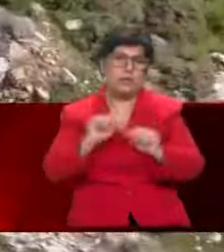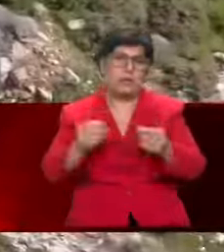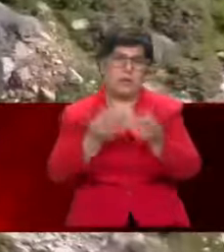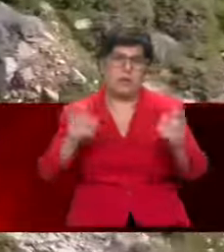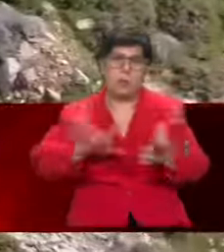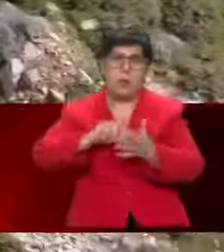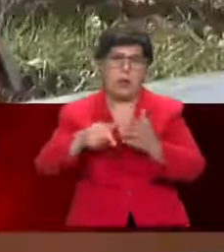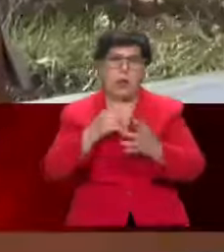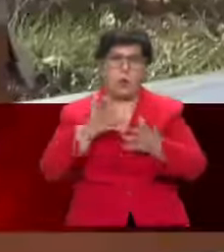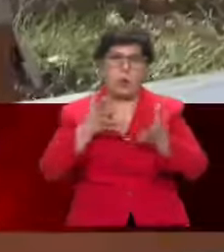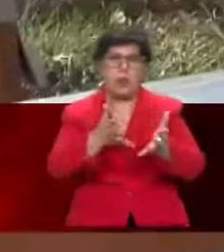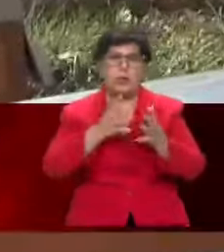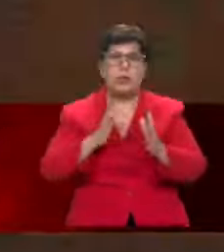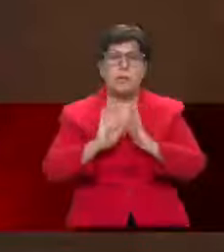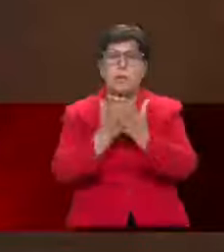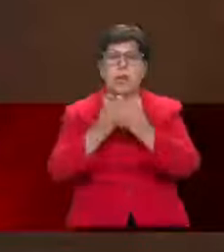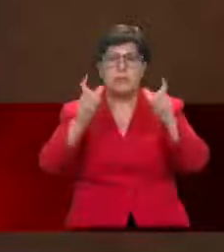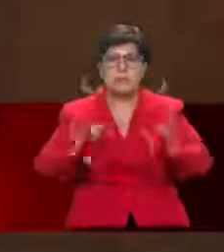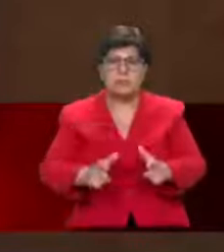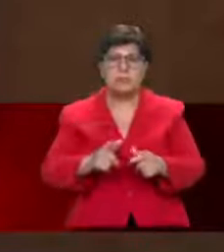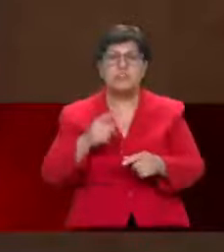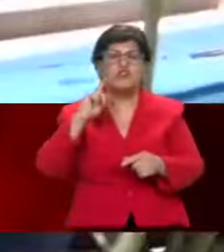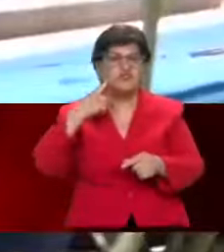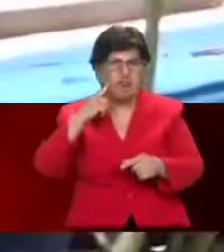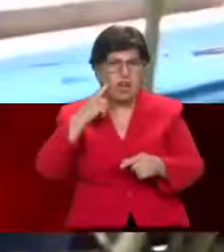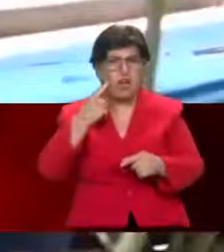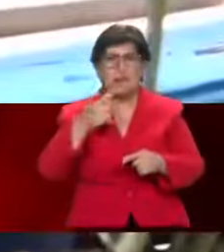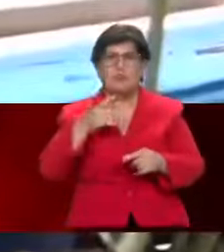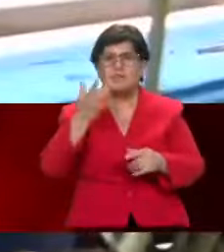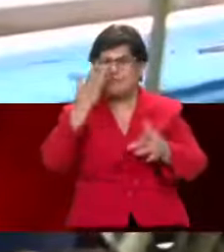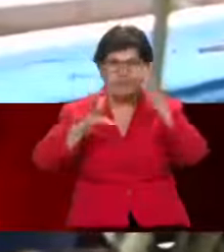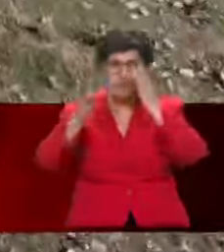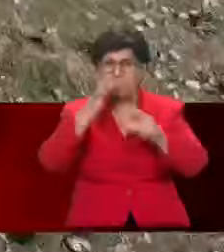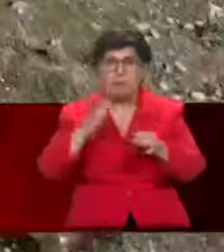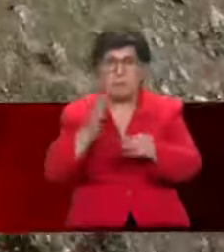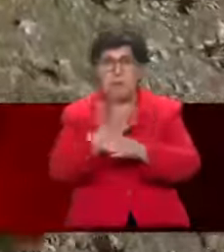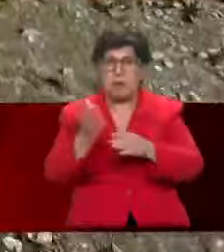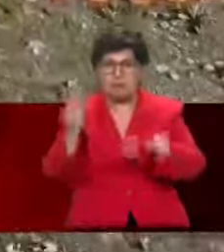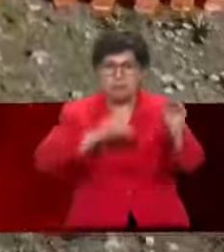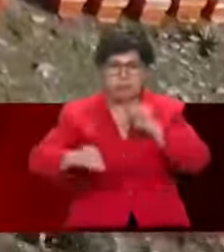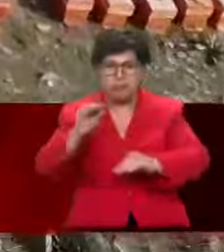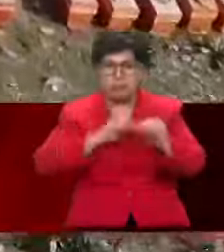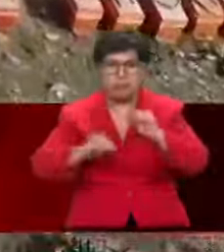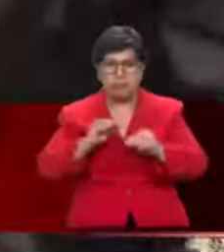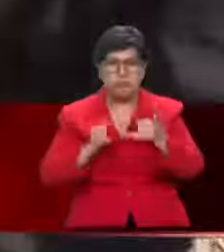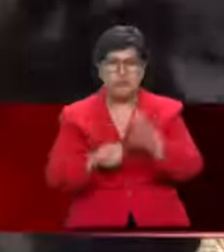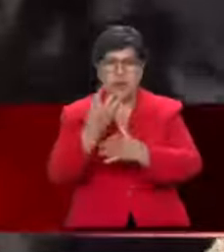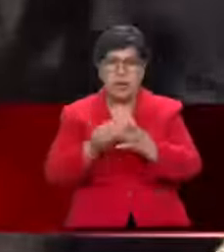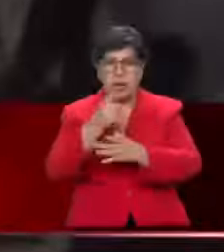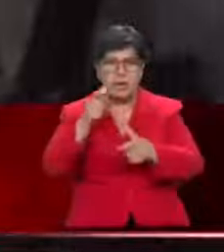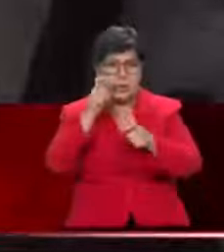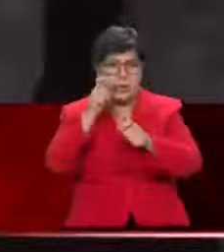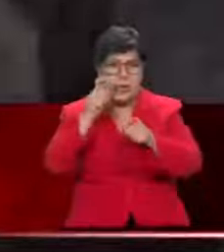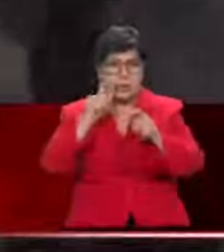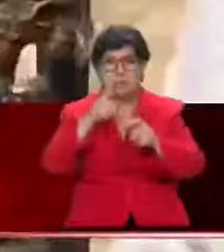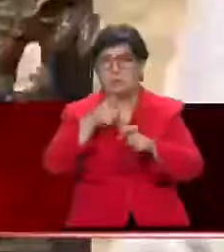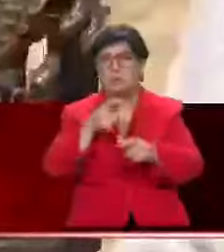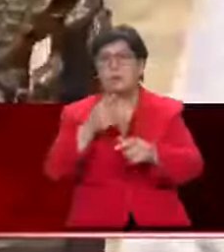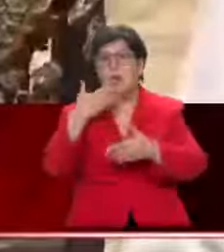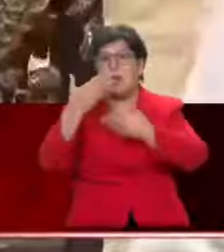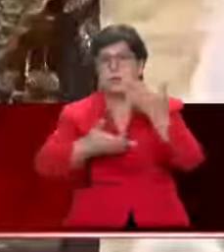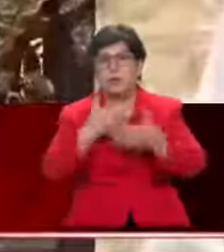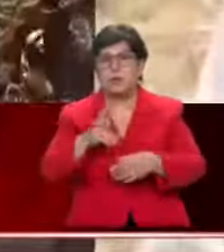üretiminin başladığı Mersin'de arıcılar, glikoz ve aromatik maddelerle üretilen ürünlere karşı dikkat çekti. Gerçek balın maliyetinin